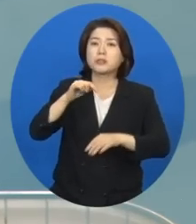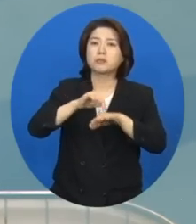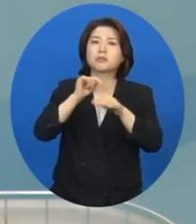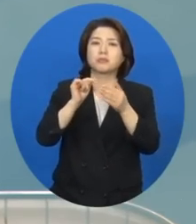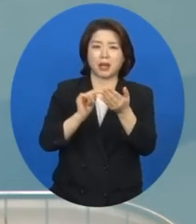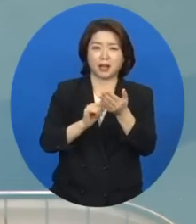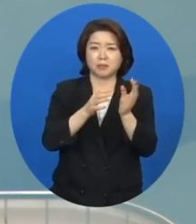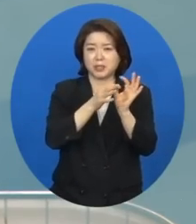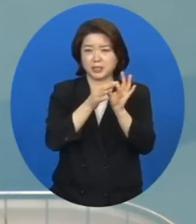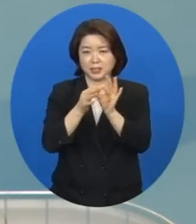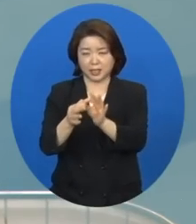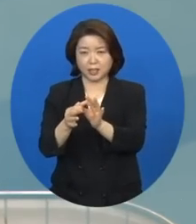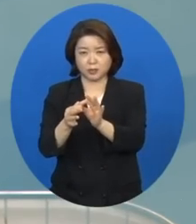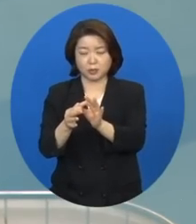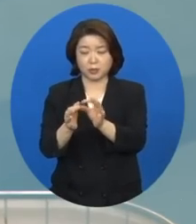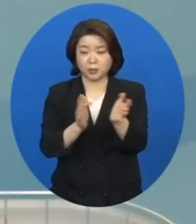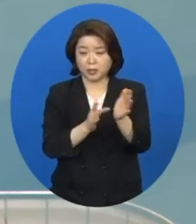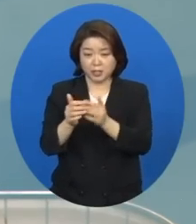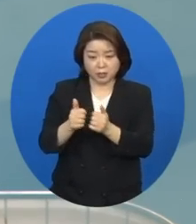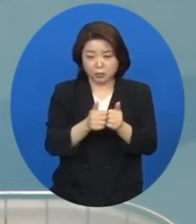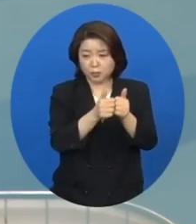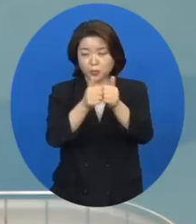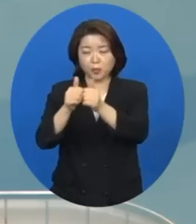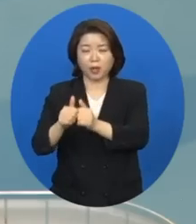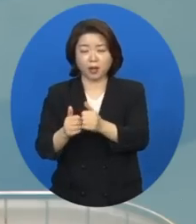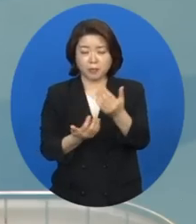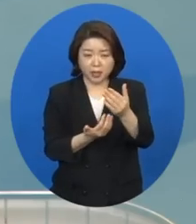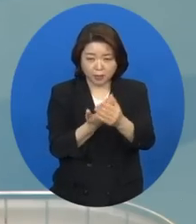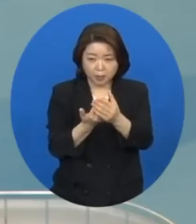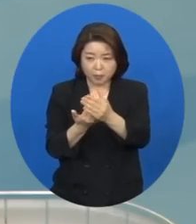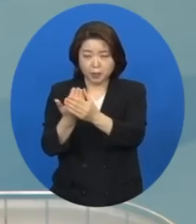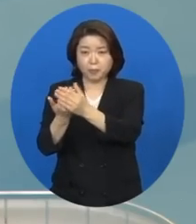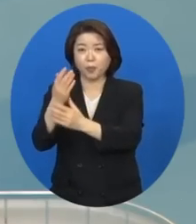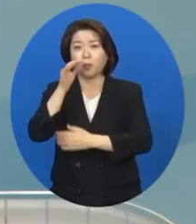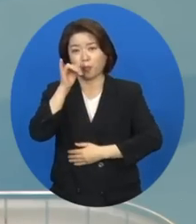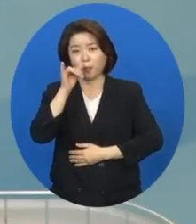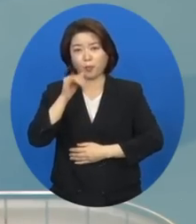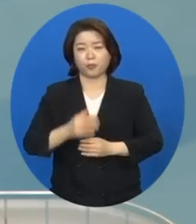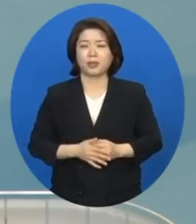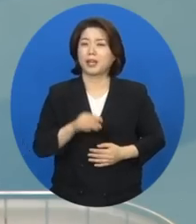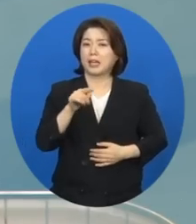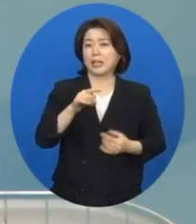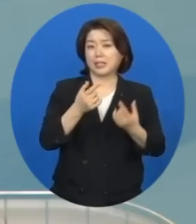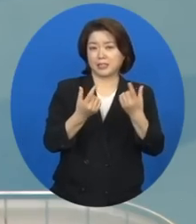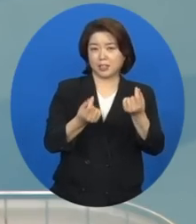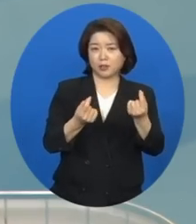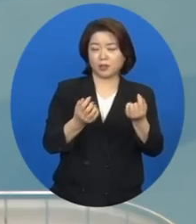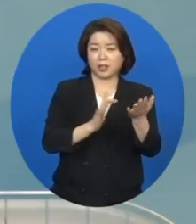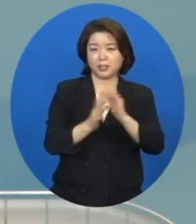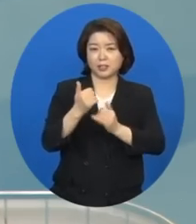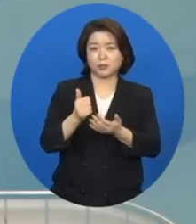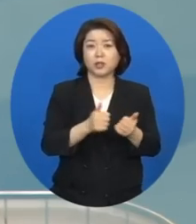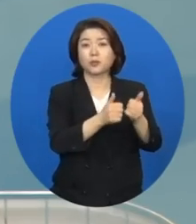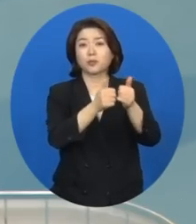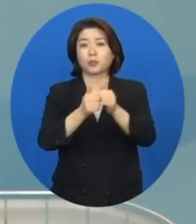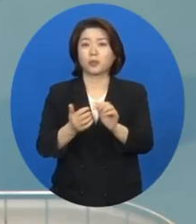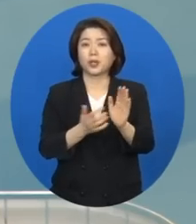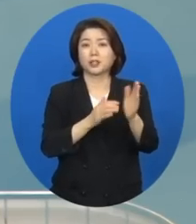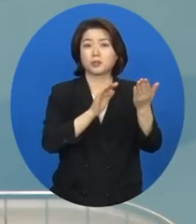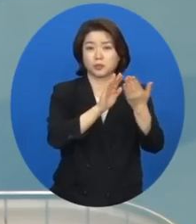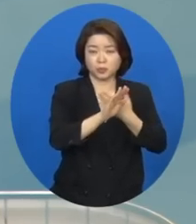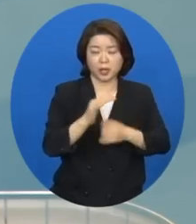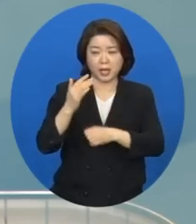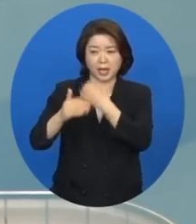계속 예수님과 동행하면서 일어났어요. 그렇게 예수님과 동행하고 나니까 하나님께서